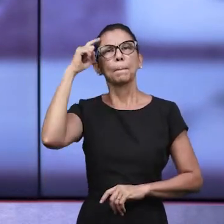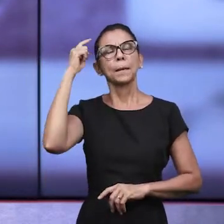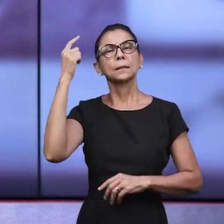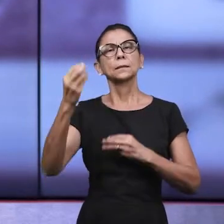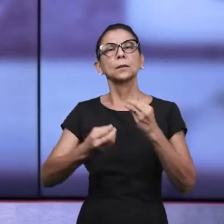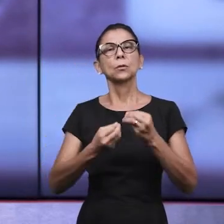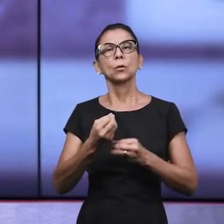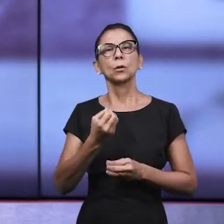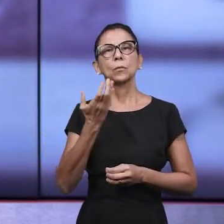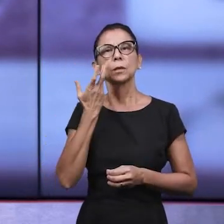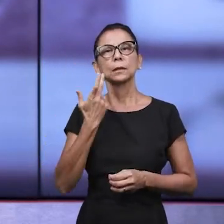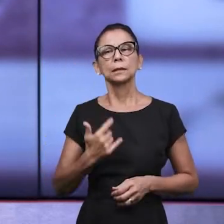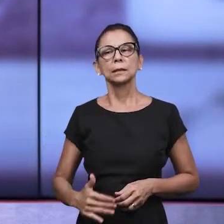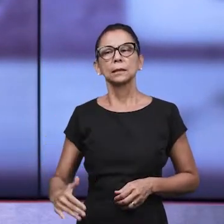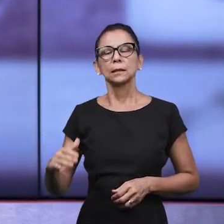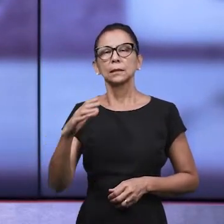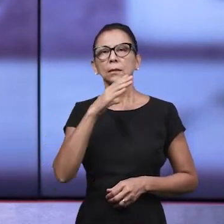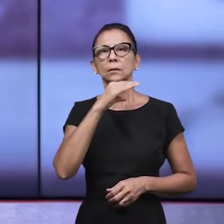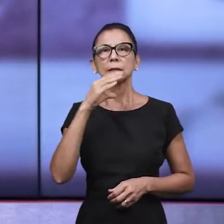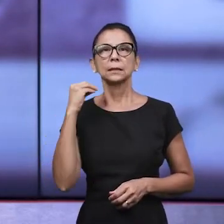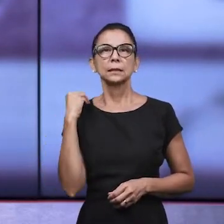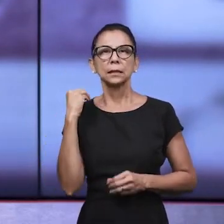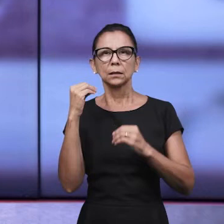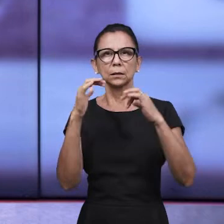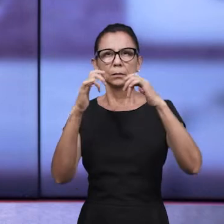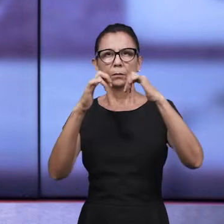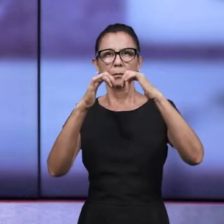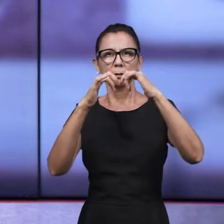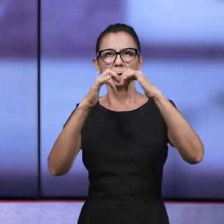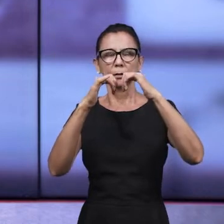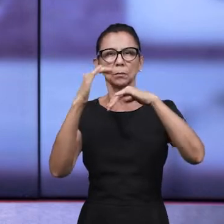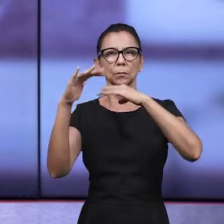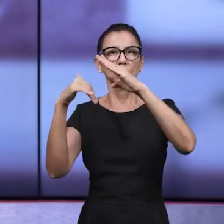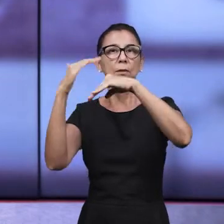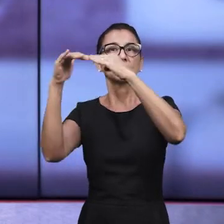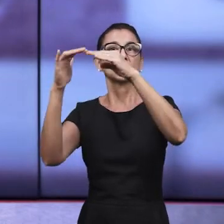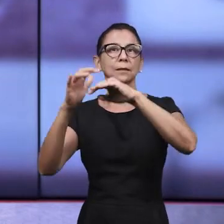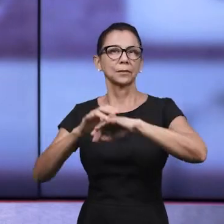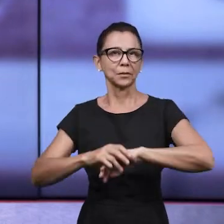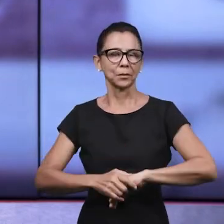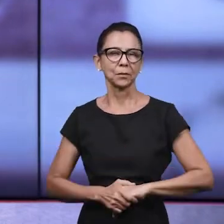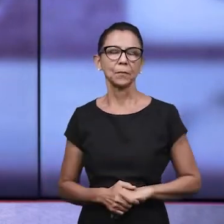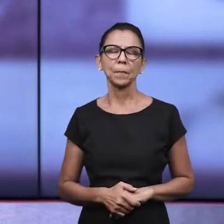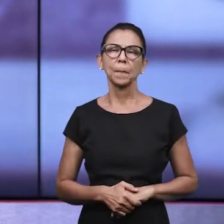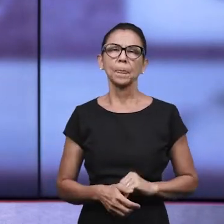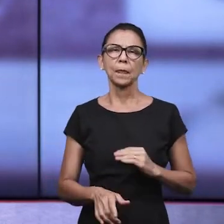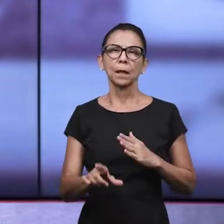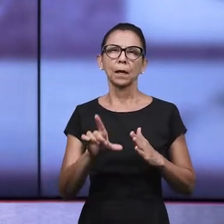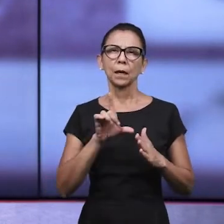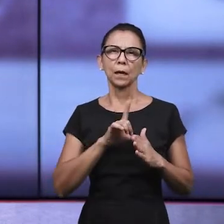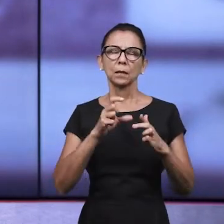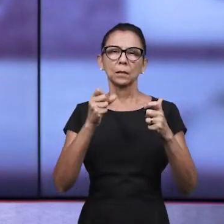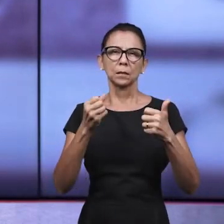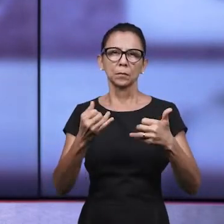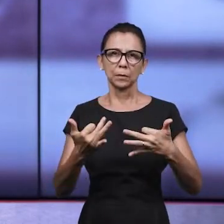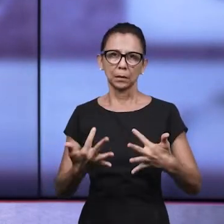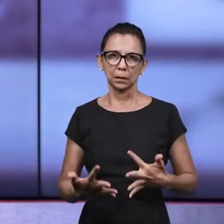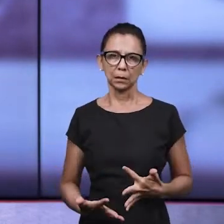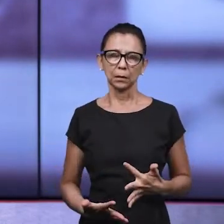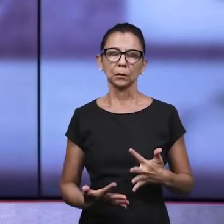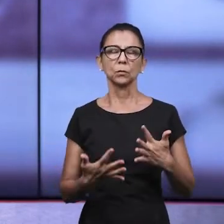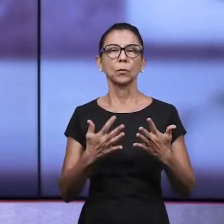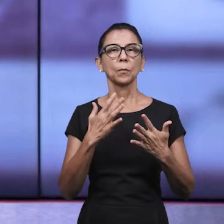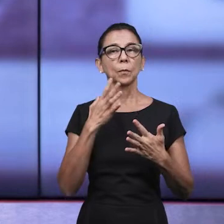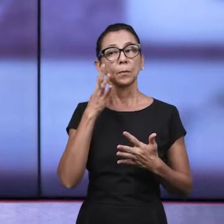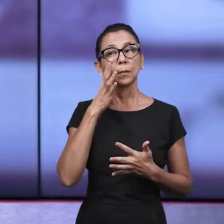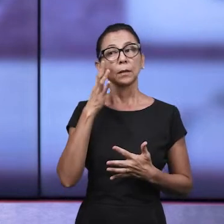adolescents qui sont dans un processus de formation cognitive. Nous avons déjà parlé dans d'autres épisodes que nous avons à avoir beaucoup